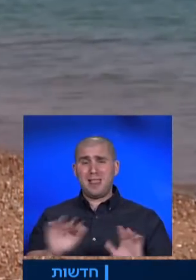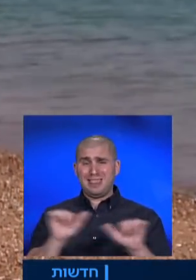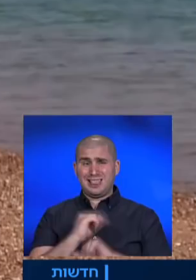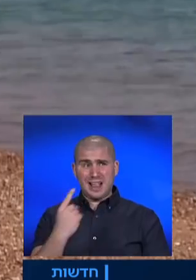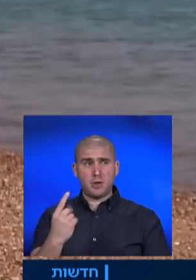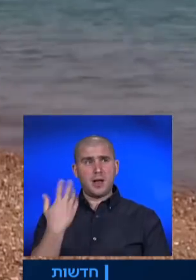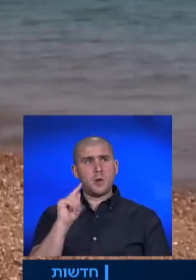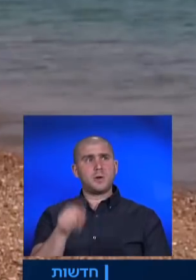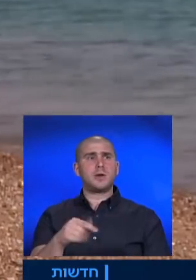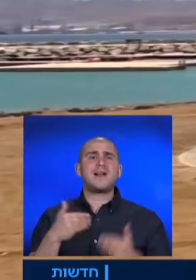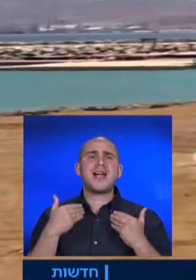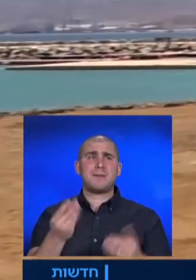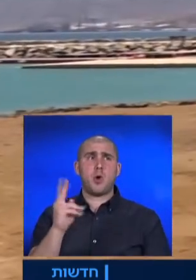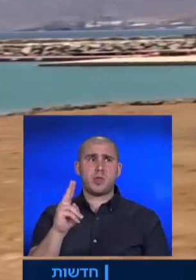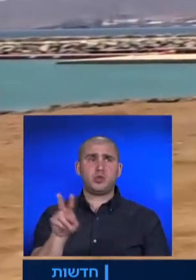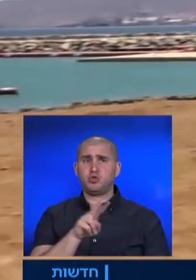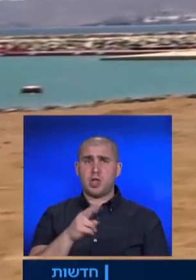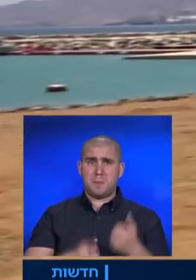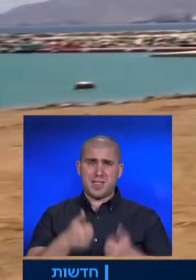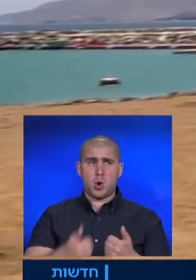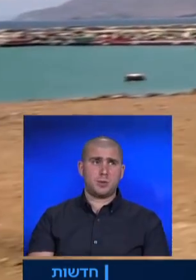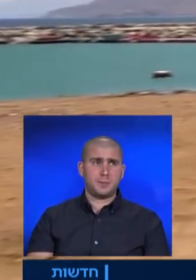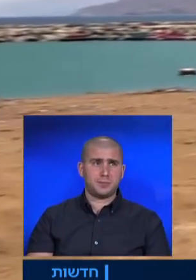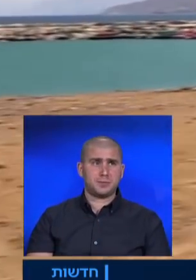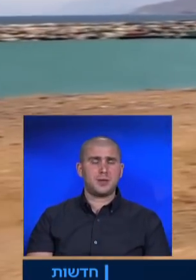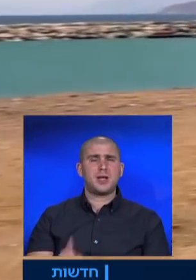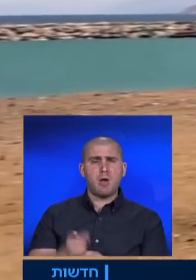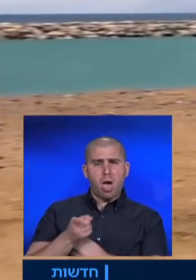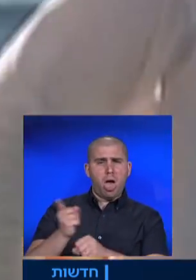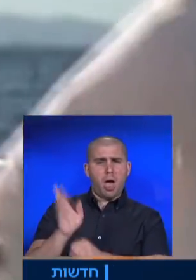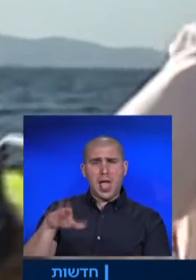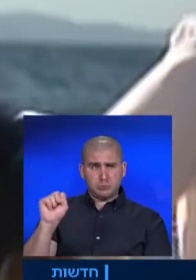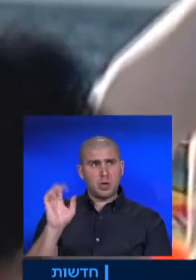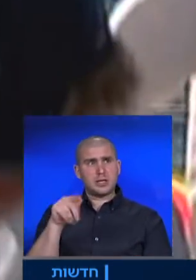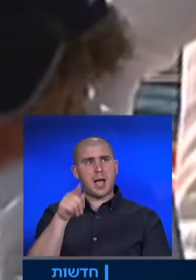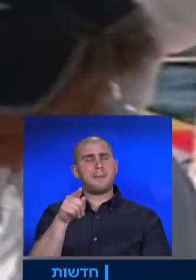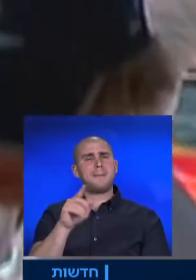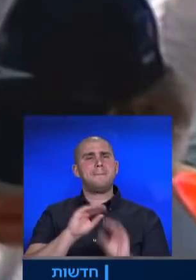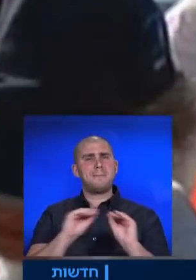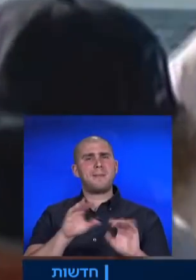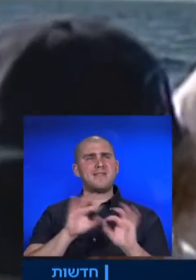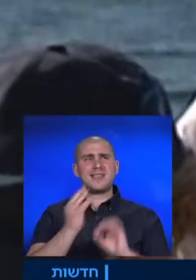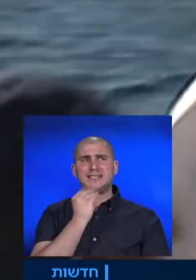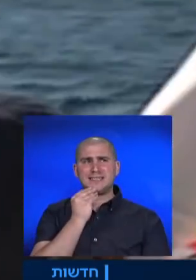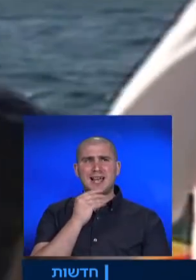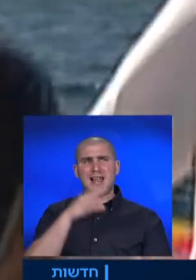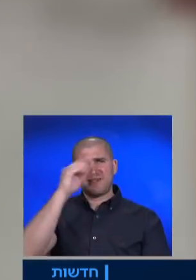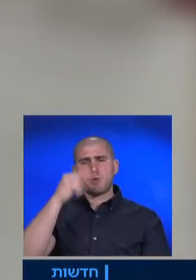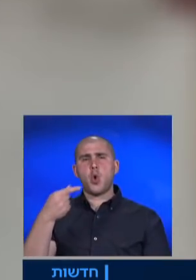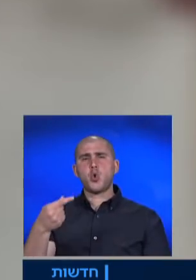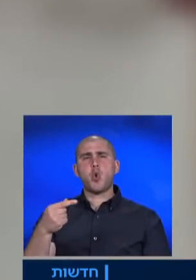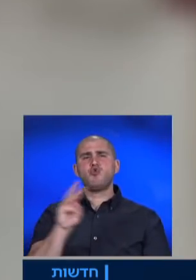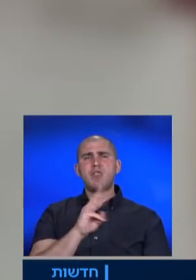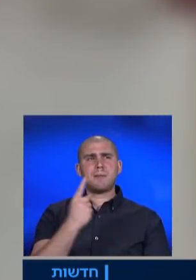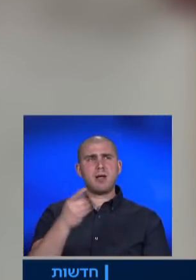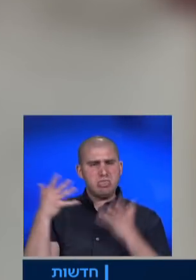קדימה, שתינו בתחרות. העליהום על ספיצ'קוב הגיע גם מכיוונו של מאמן נבחרת ישראל לגברים גור שטיינברג, שתקף את